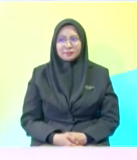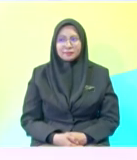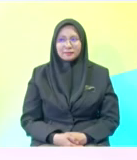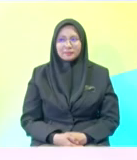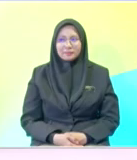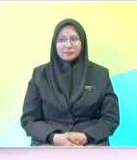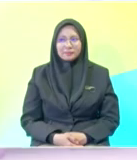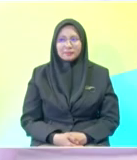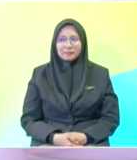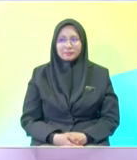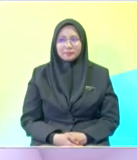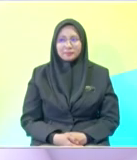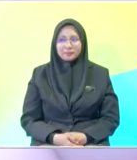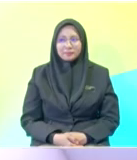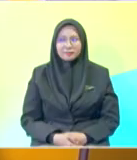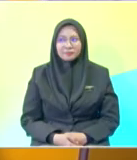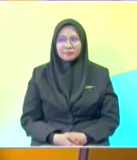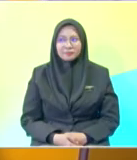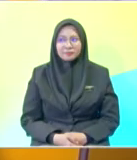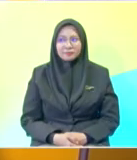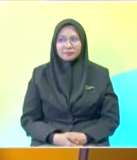sekali bacaan Oke